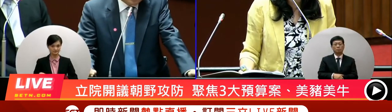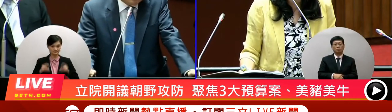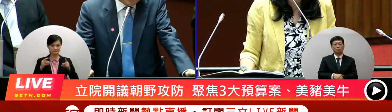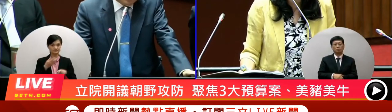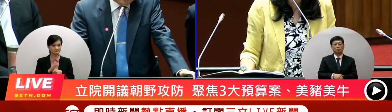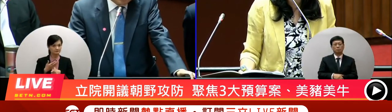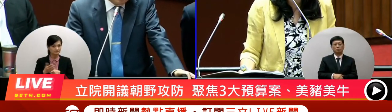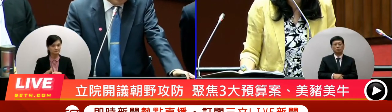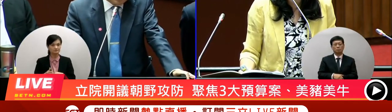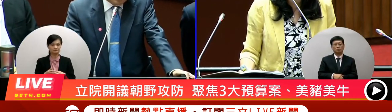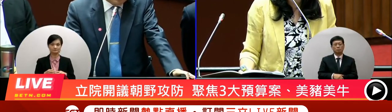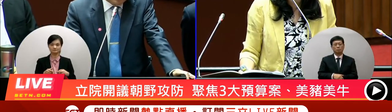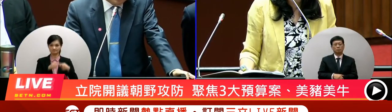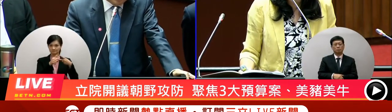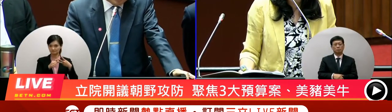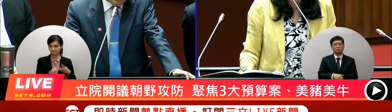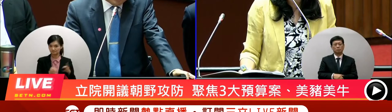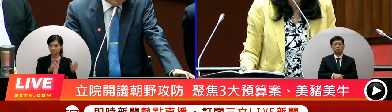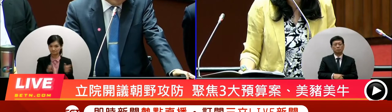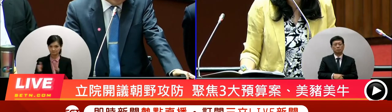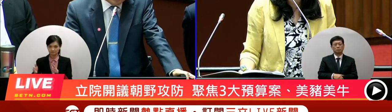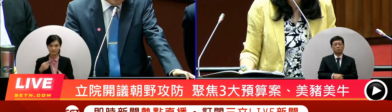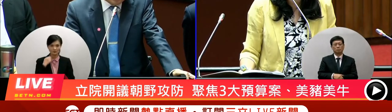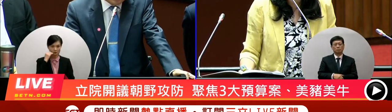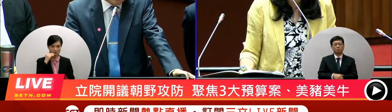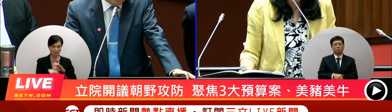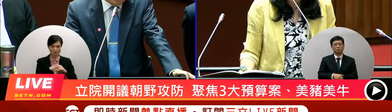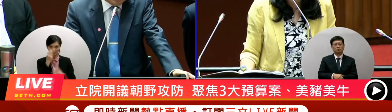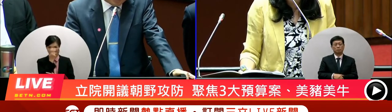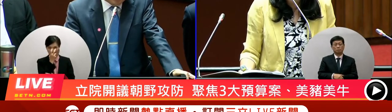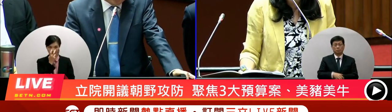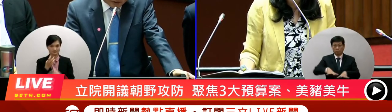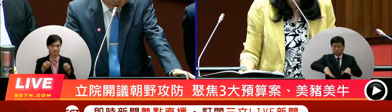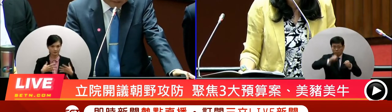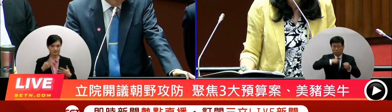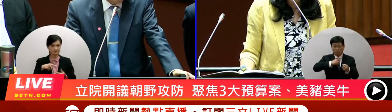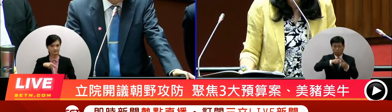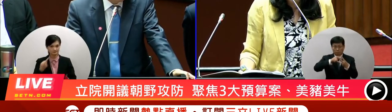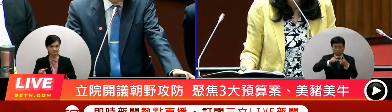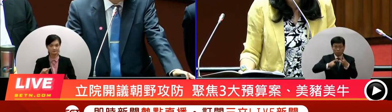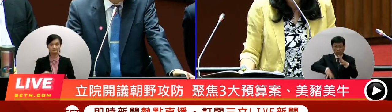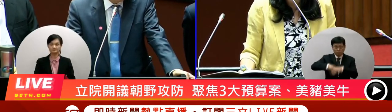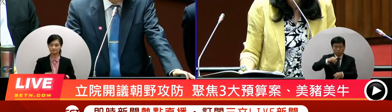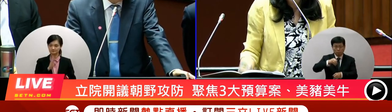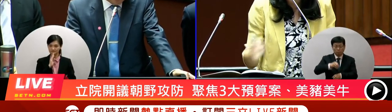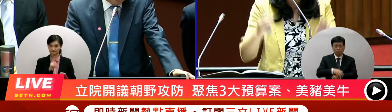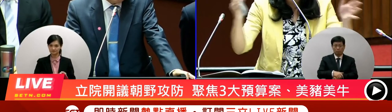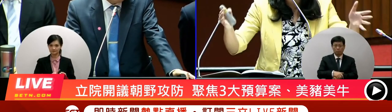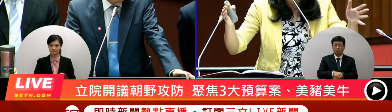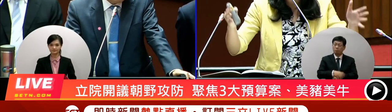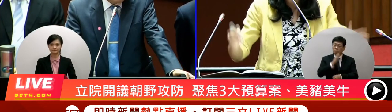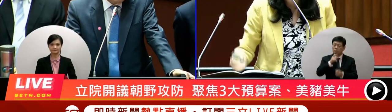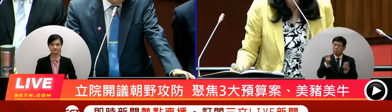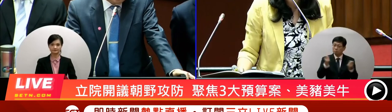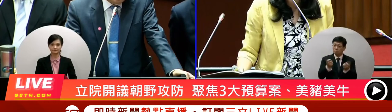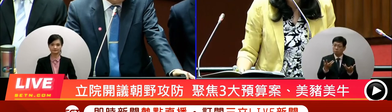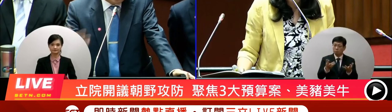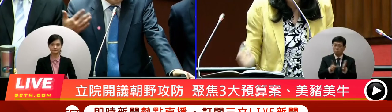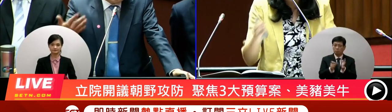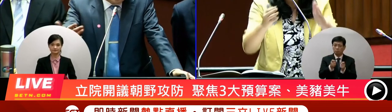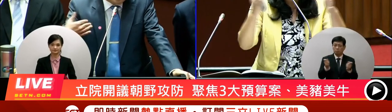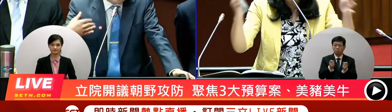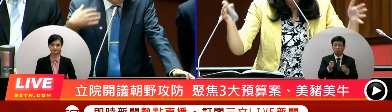前3批每批抽，那如果没有问题，那就放成是一个单次加强抽。对， 前3批那是多久？